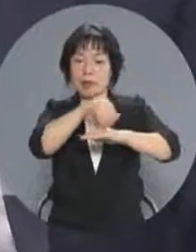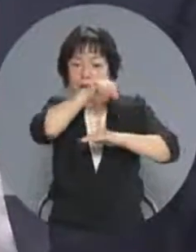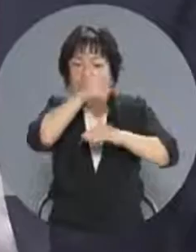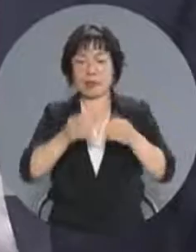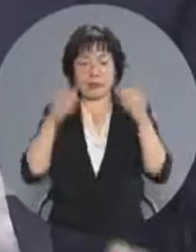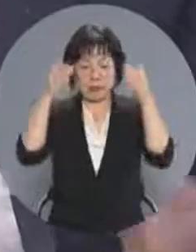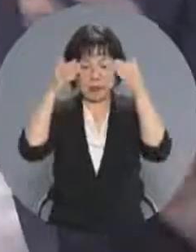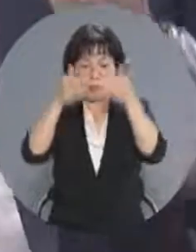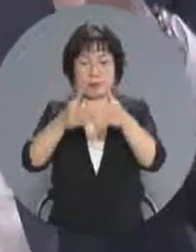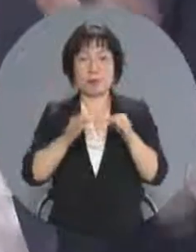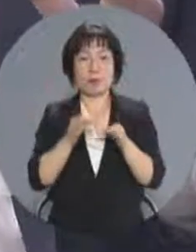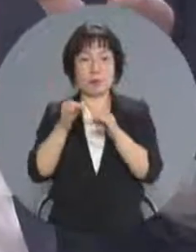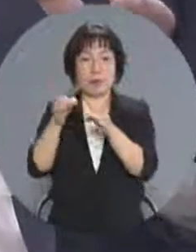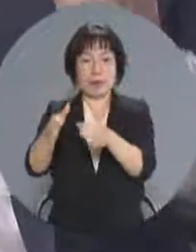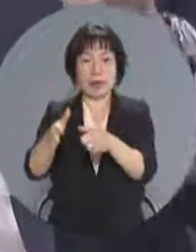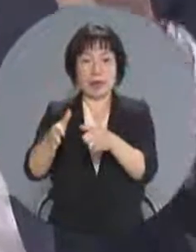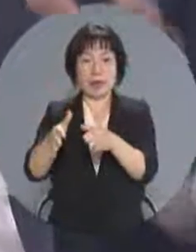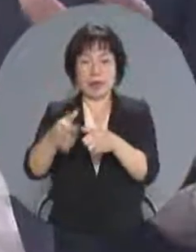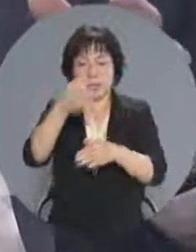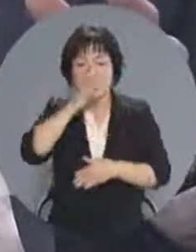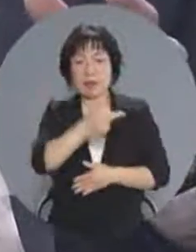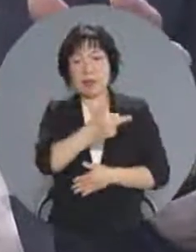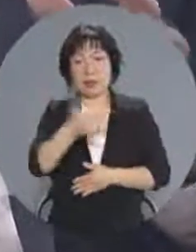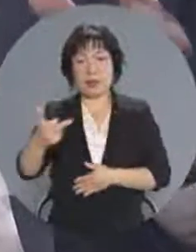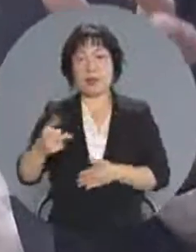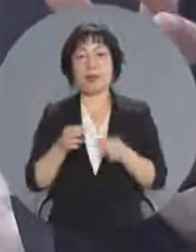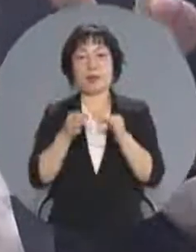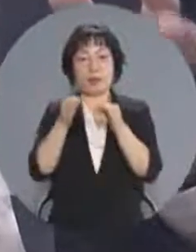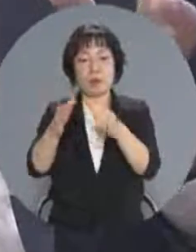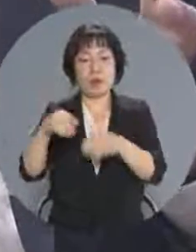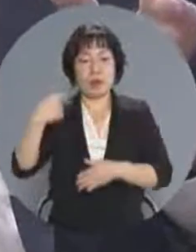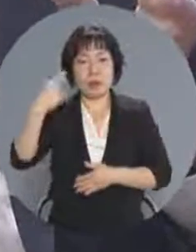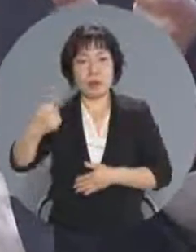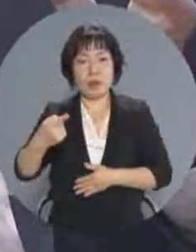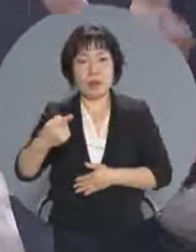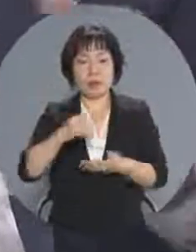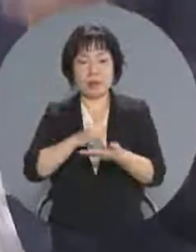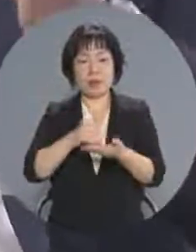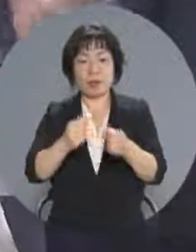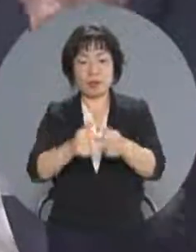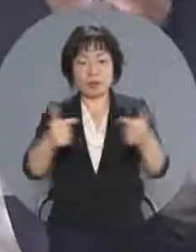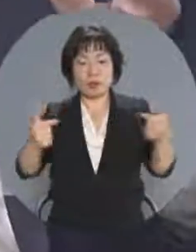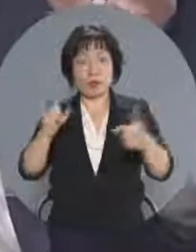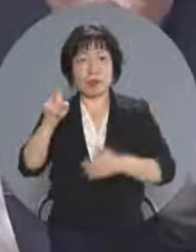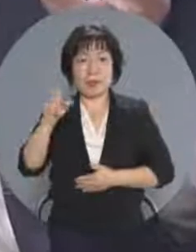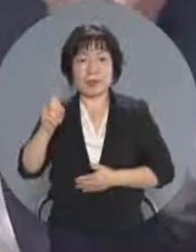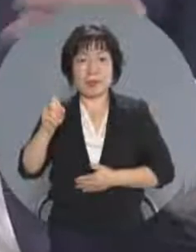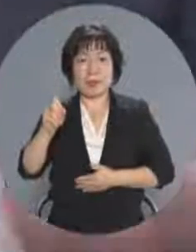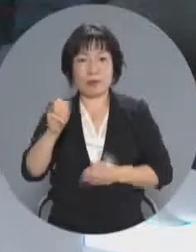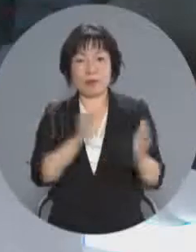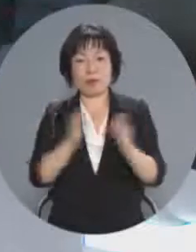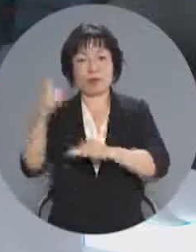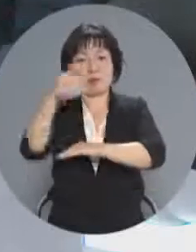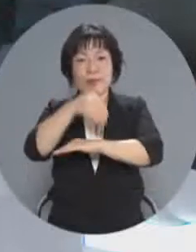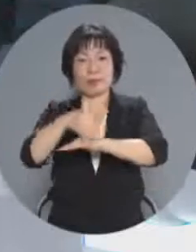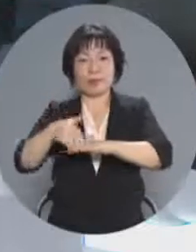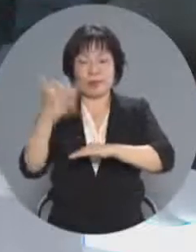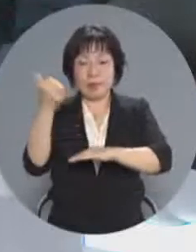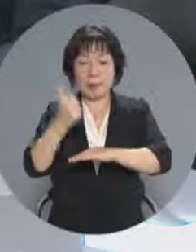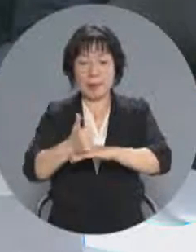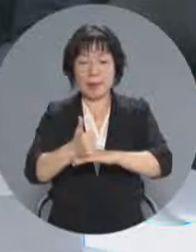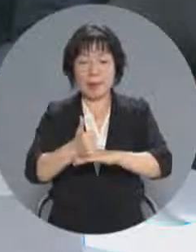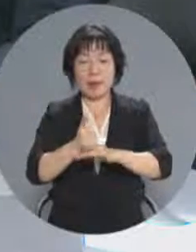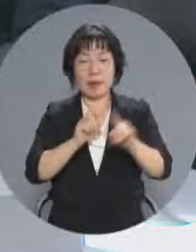투입 해 생산적인 곳에 투입을 해서 향후 인구 10만이 발판을 마련하겠다 끝으로고